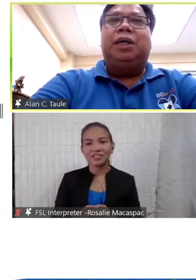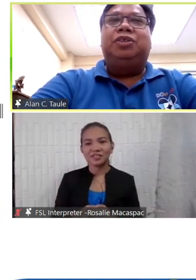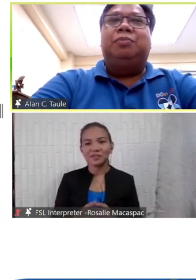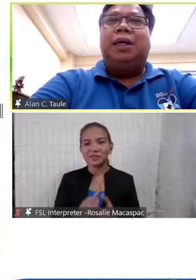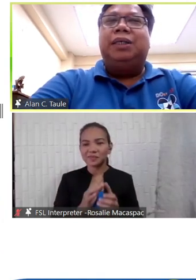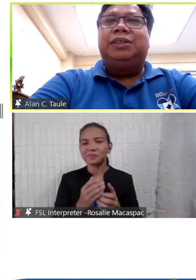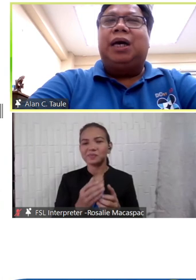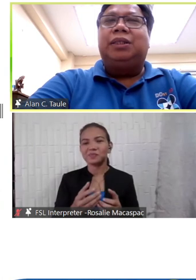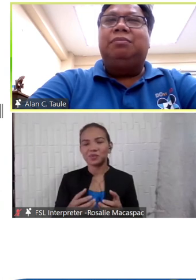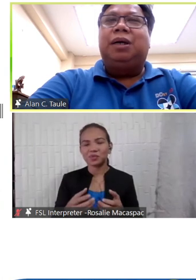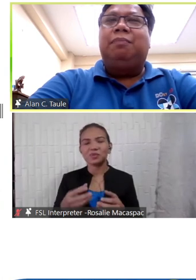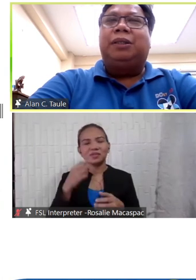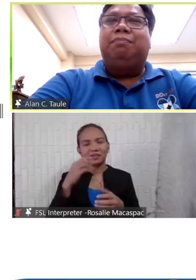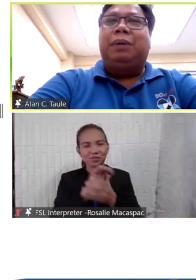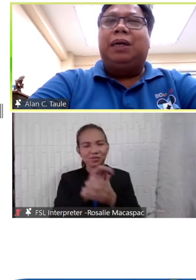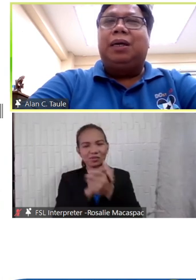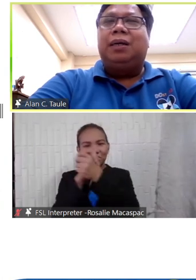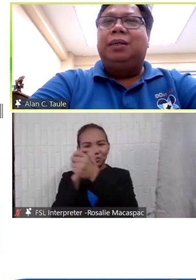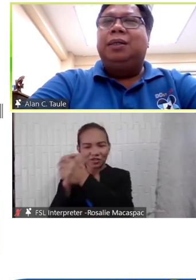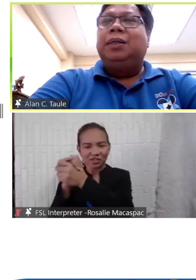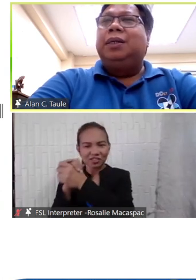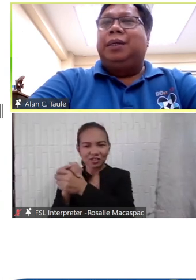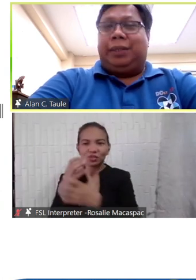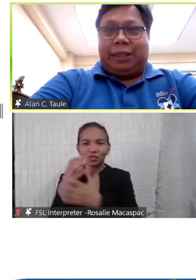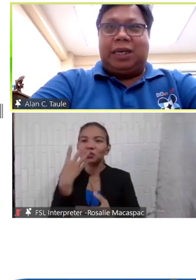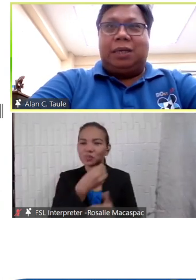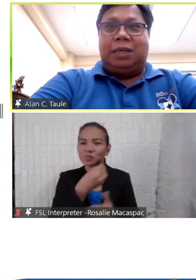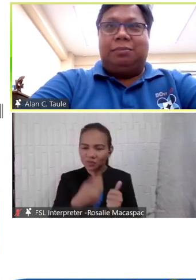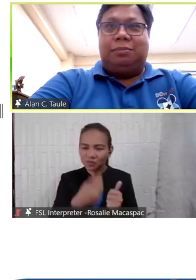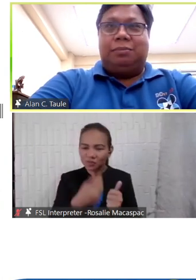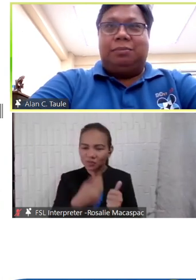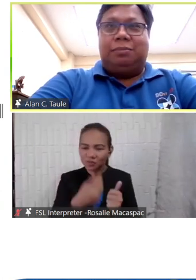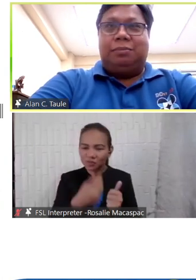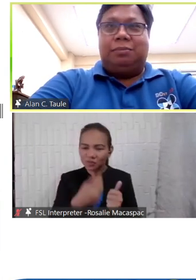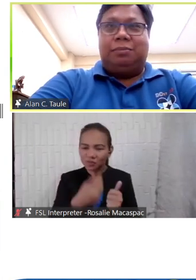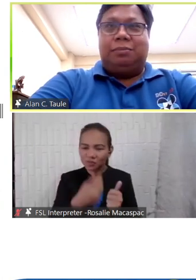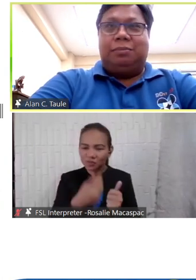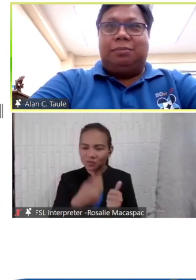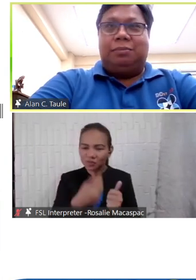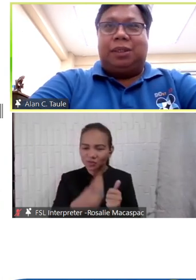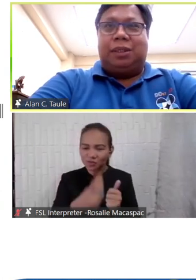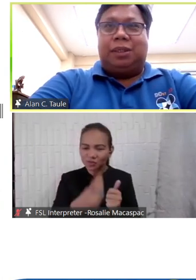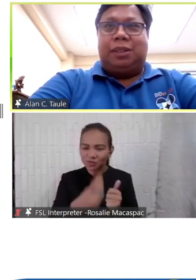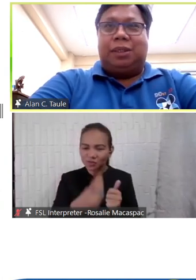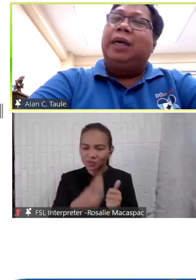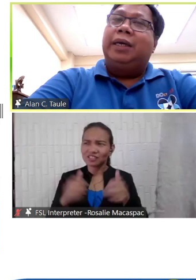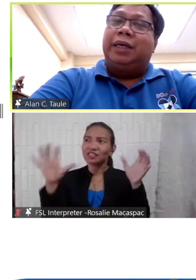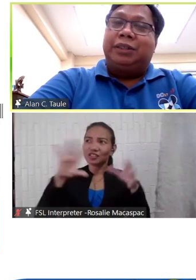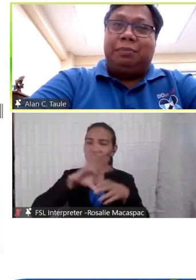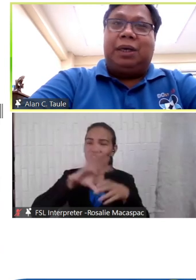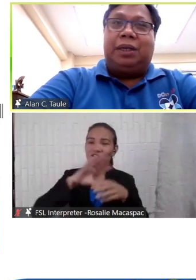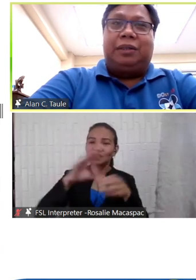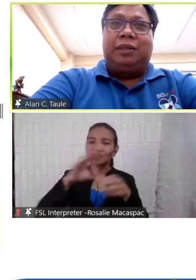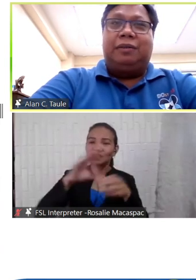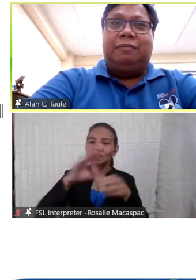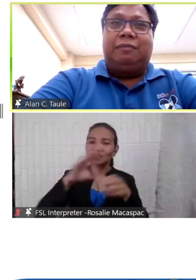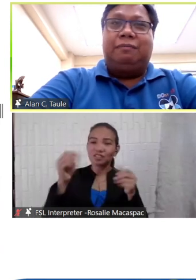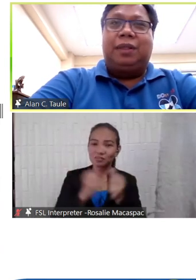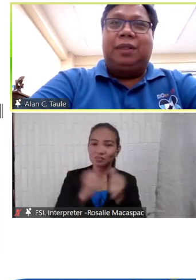pati yung mga sumali sa ating mga patimpalak na kasama natin ng LIS